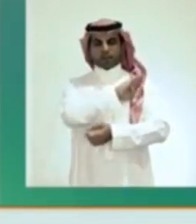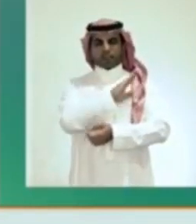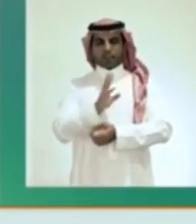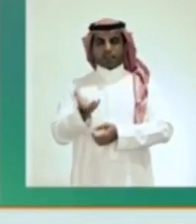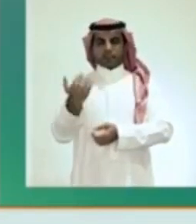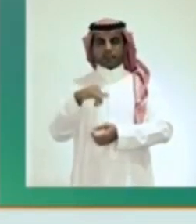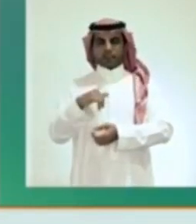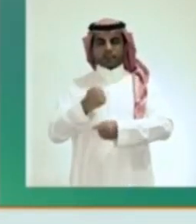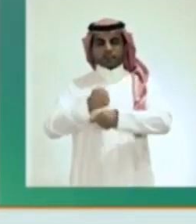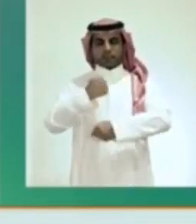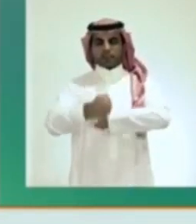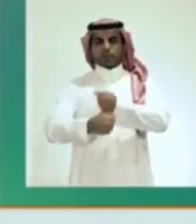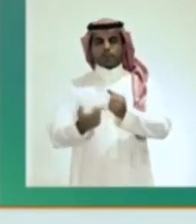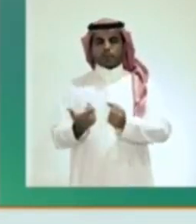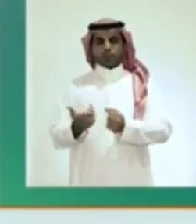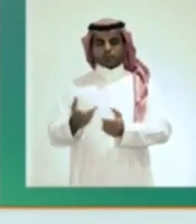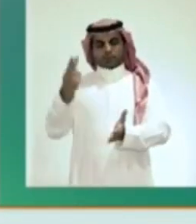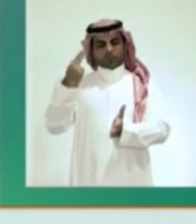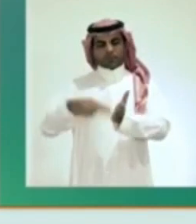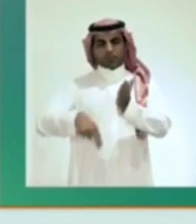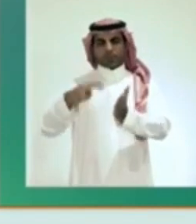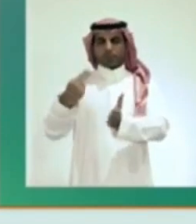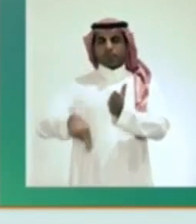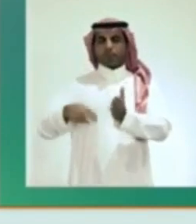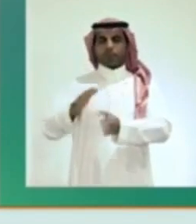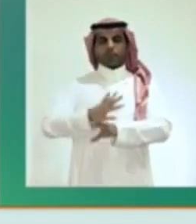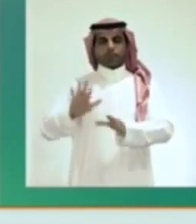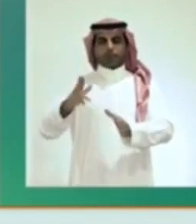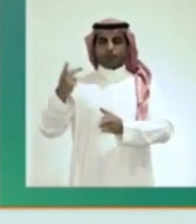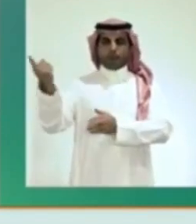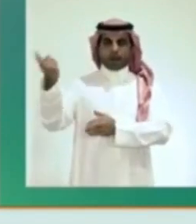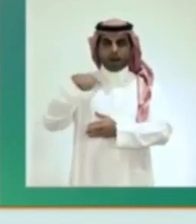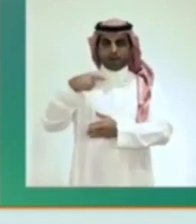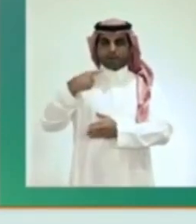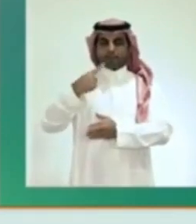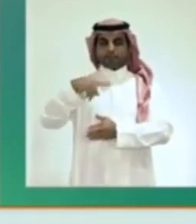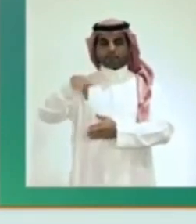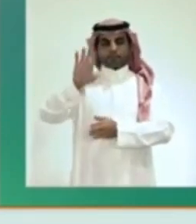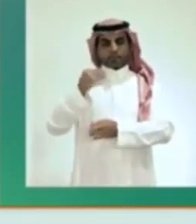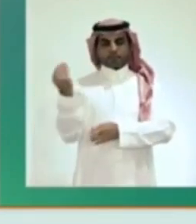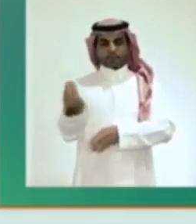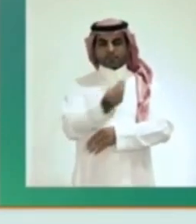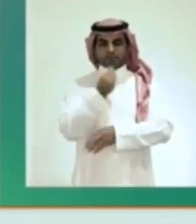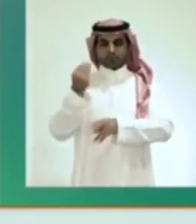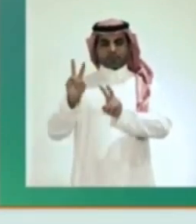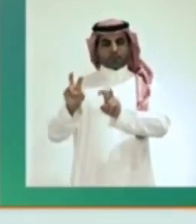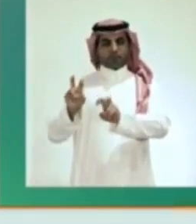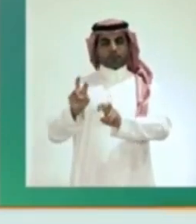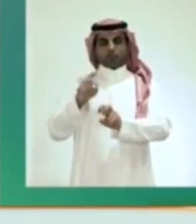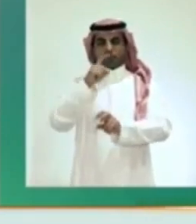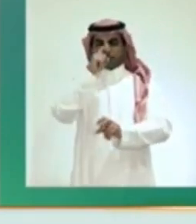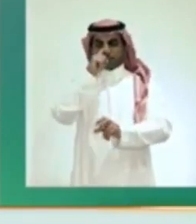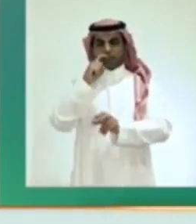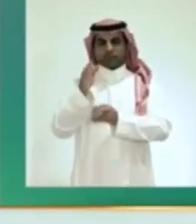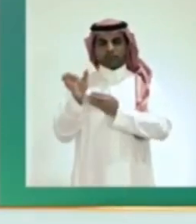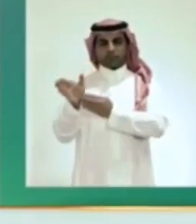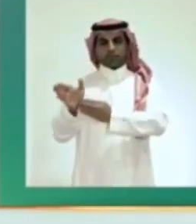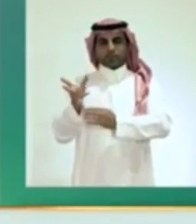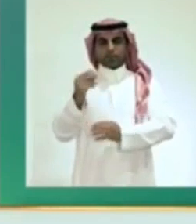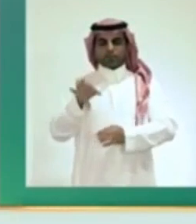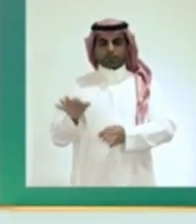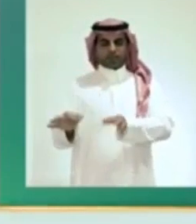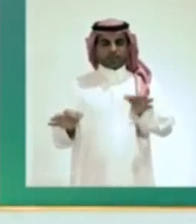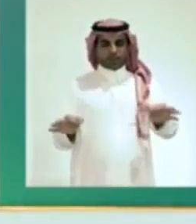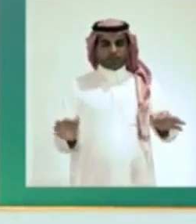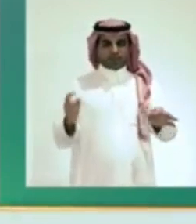المساندة بتطبيق كافة القرارات الخاصة بتنفيذ منع التجول وكذلك التنقل بين مناطق